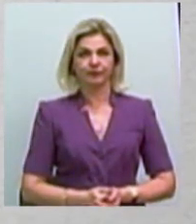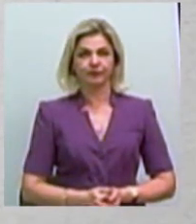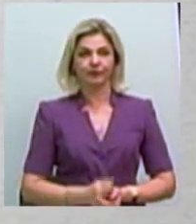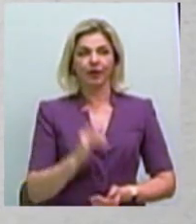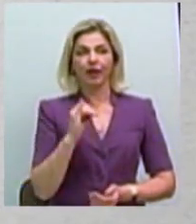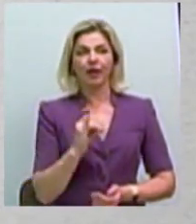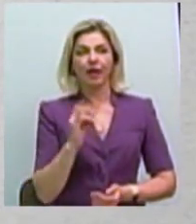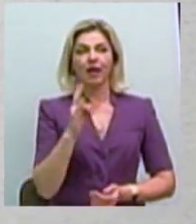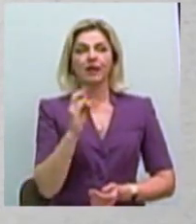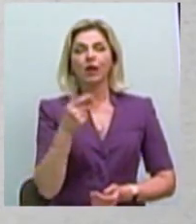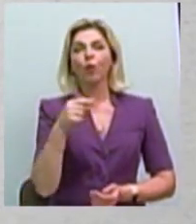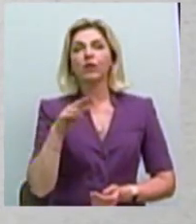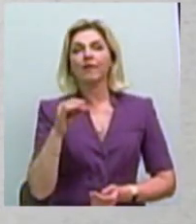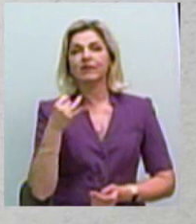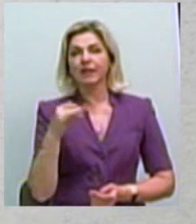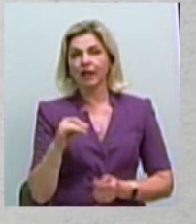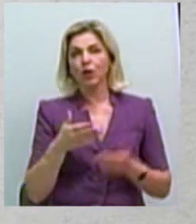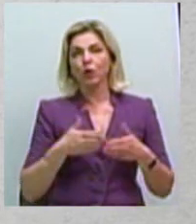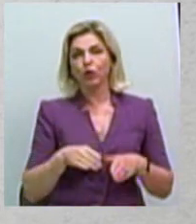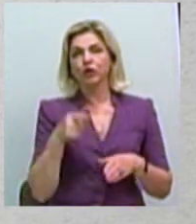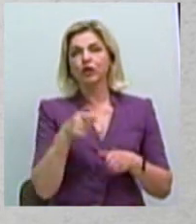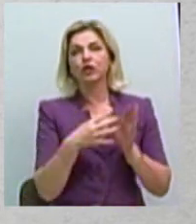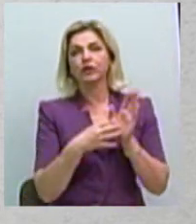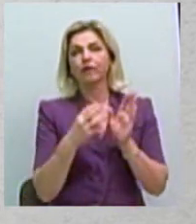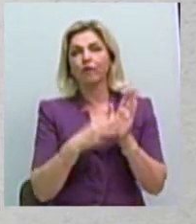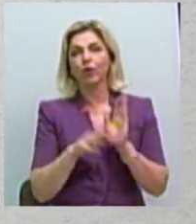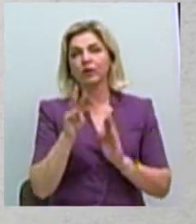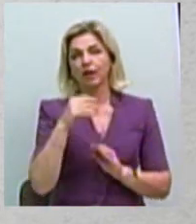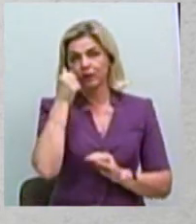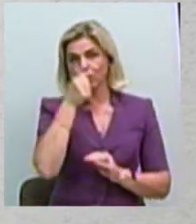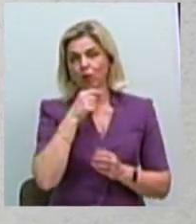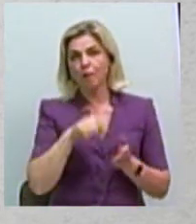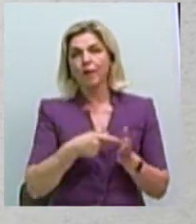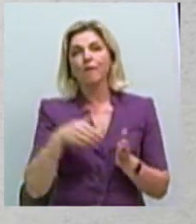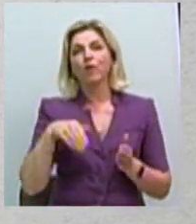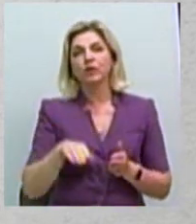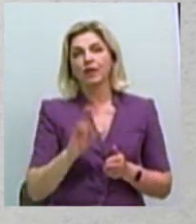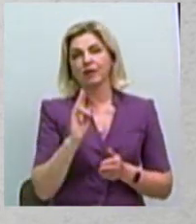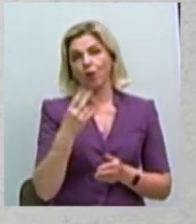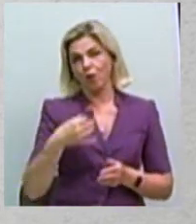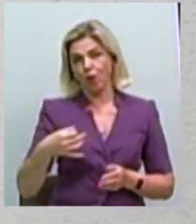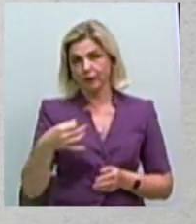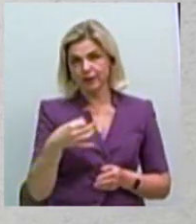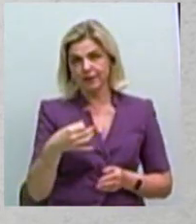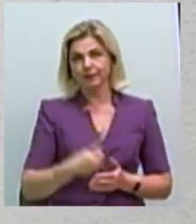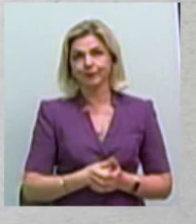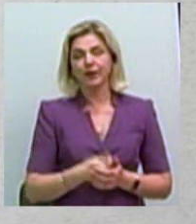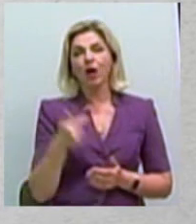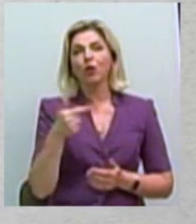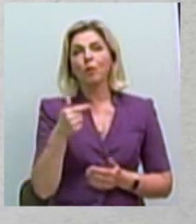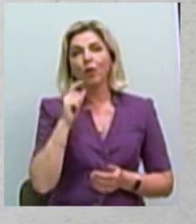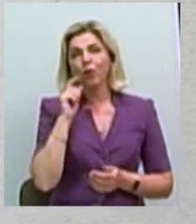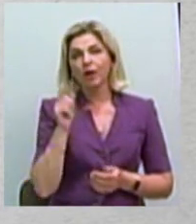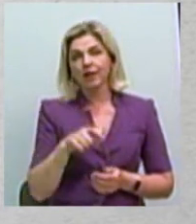Ігор Негулевський. Народився 6 грудня 1983 року в місті Вознесенськ Миколаївської області. Громадянин